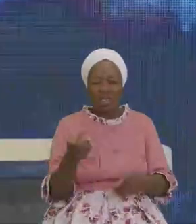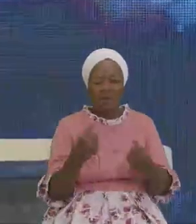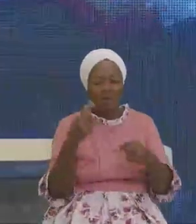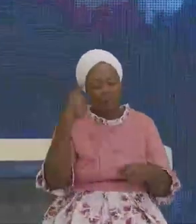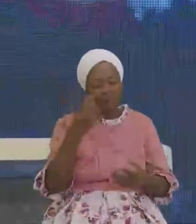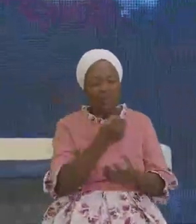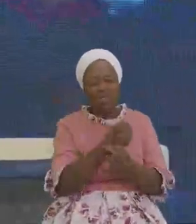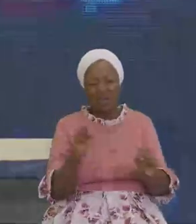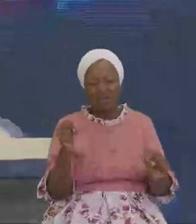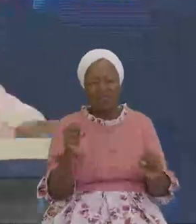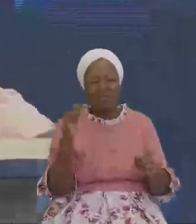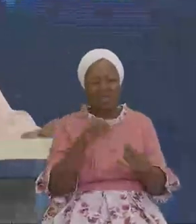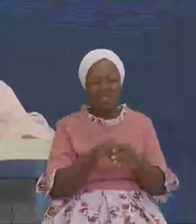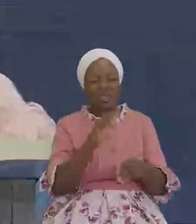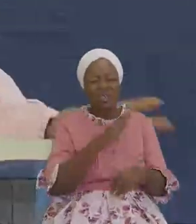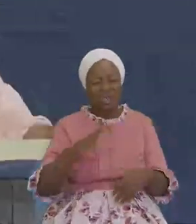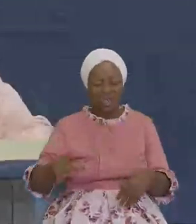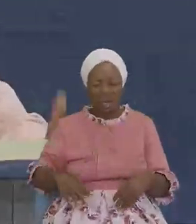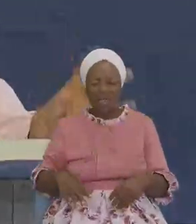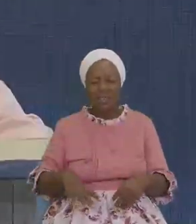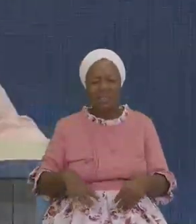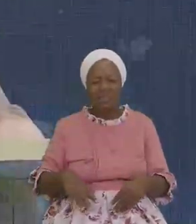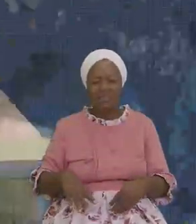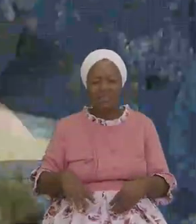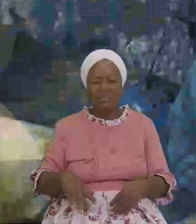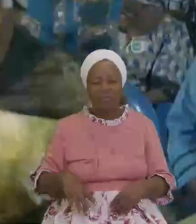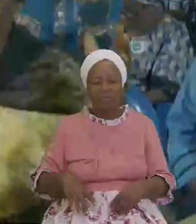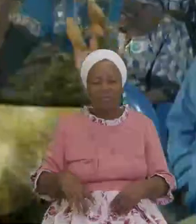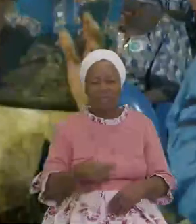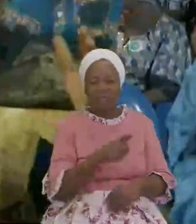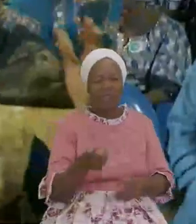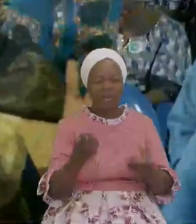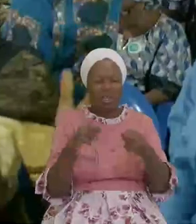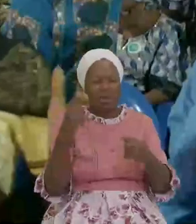Christ et qui viennent pour le salut en Christ,